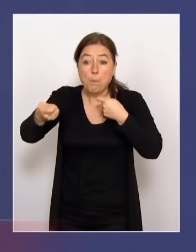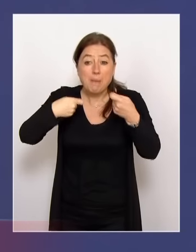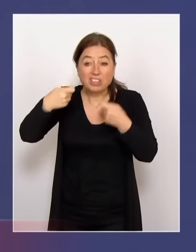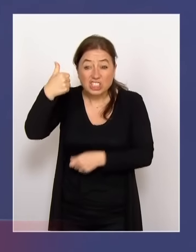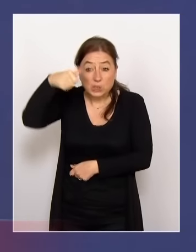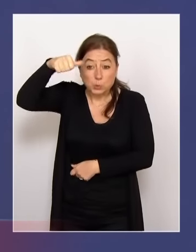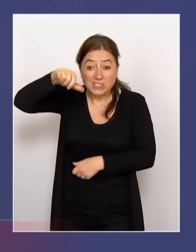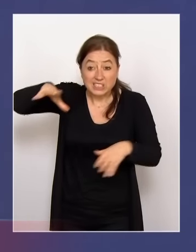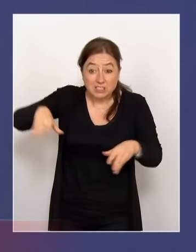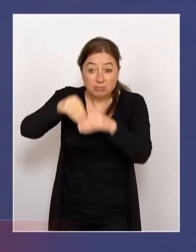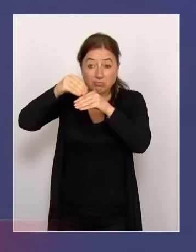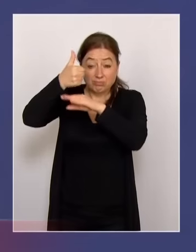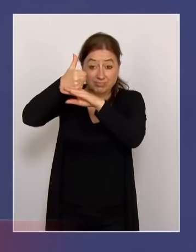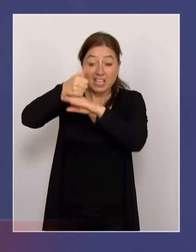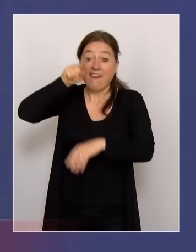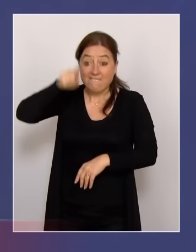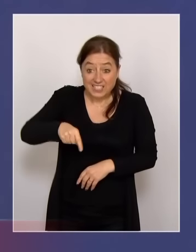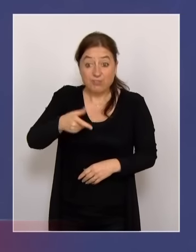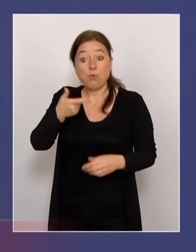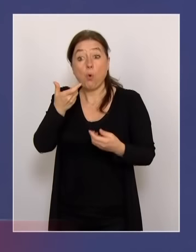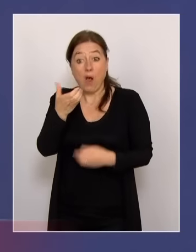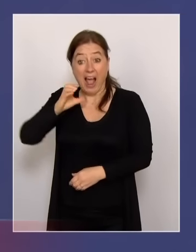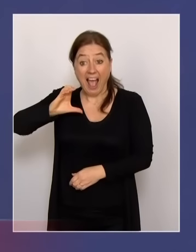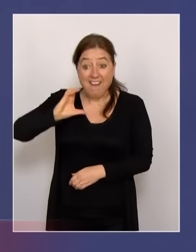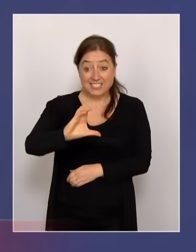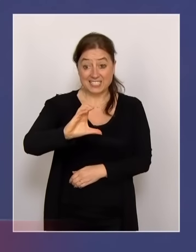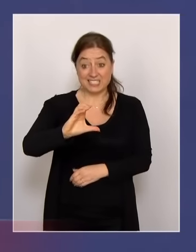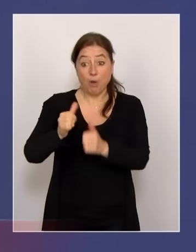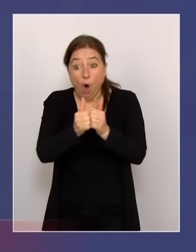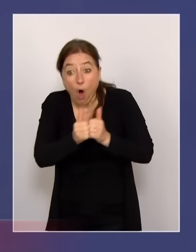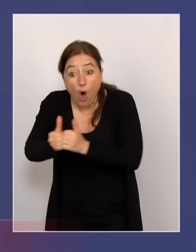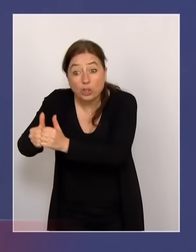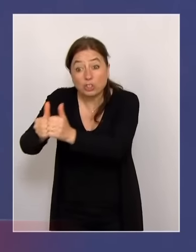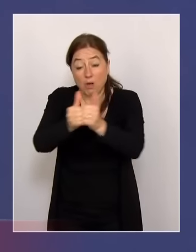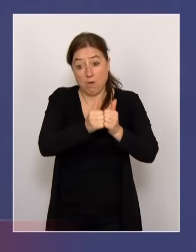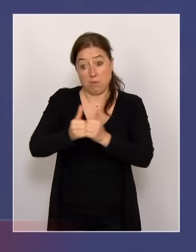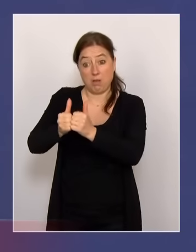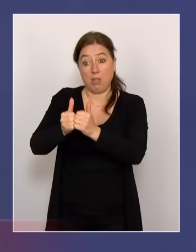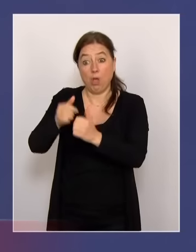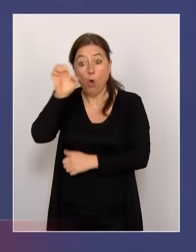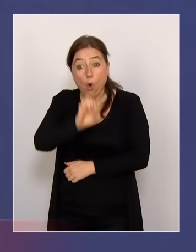donc il nous faut, à nouveau, un choc d'investissement commun. Un grand plan d'investissement collectif